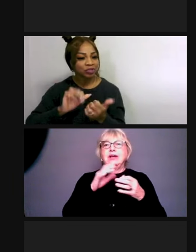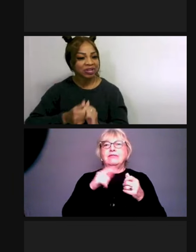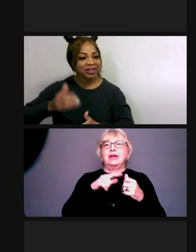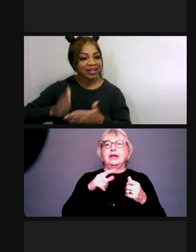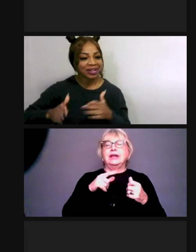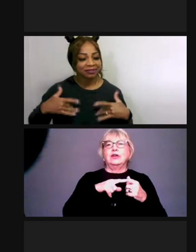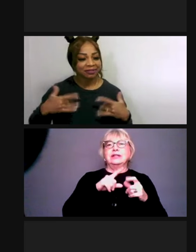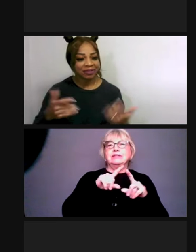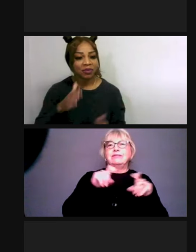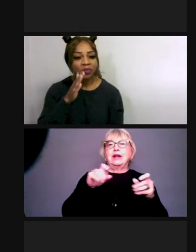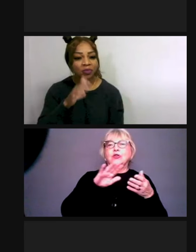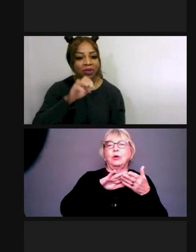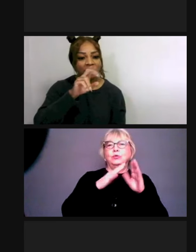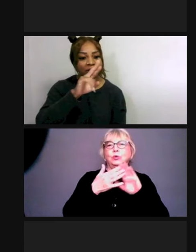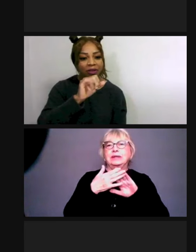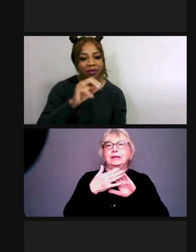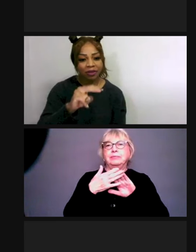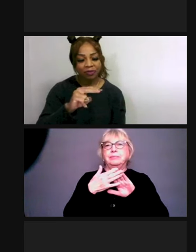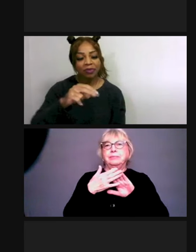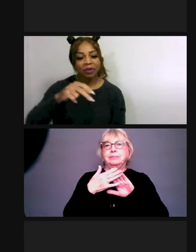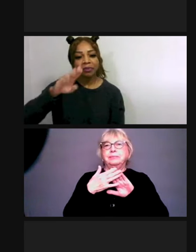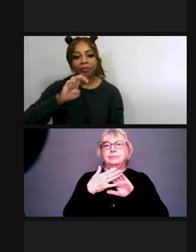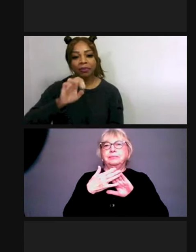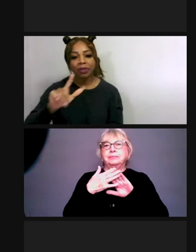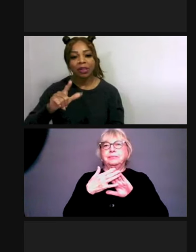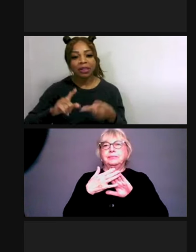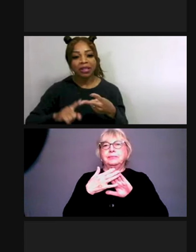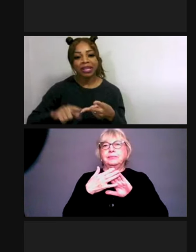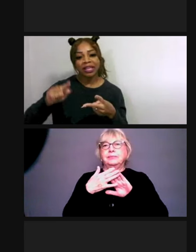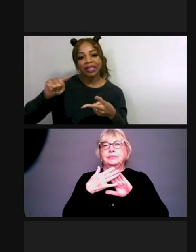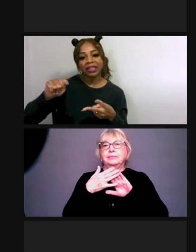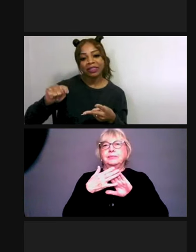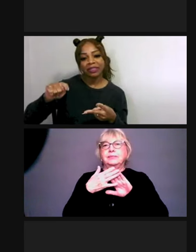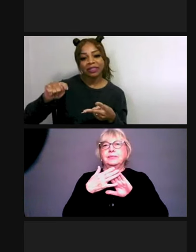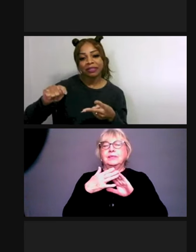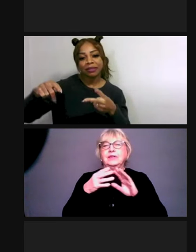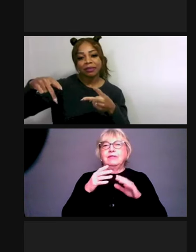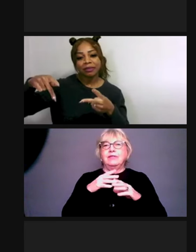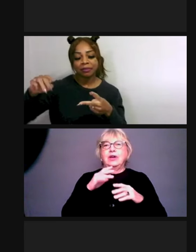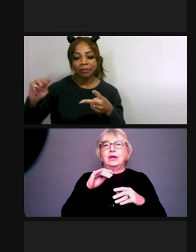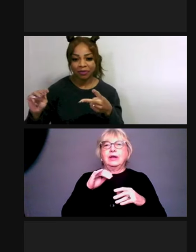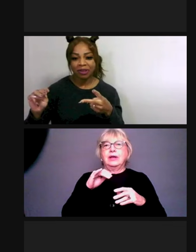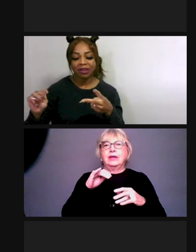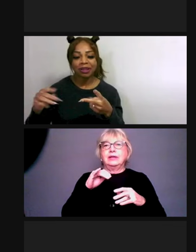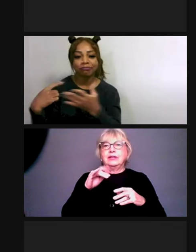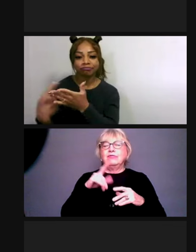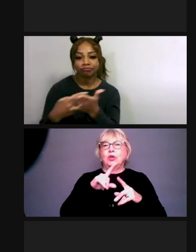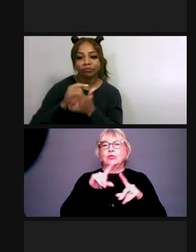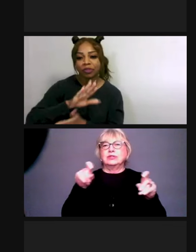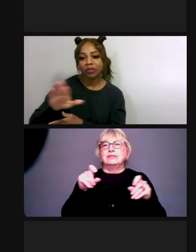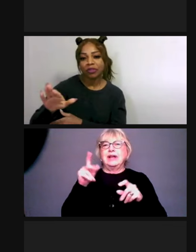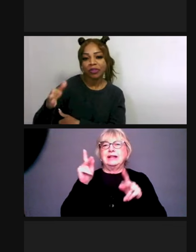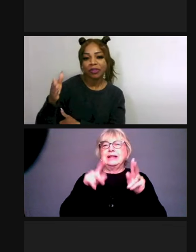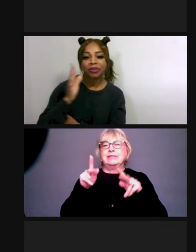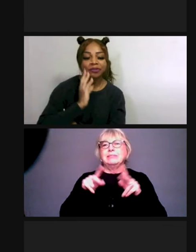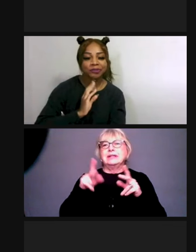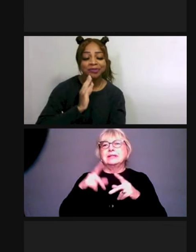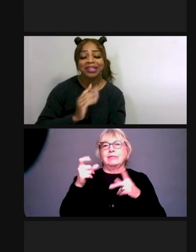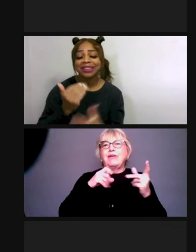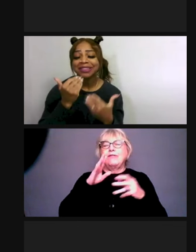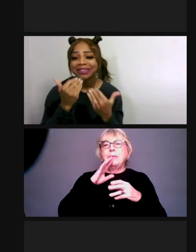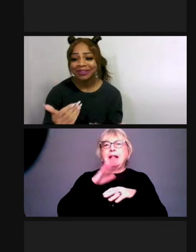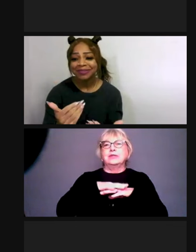de la communauté alors on aura Aaron Bond et on aura d'autres invités qui vont nous parler de leur propre expérience